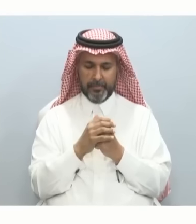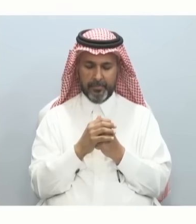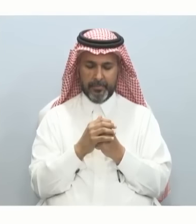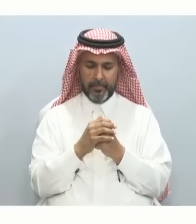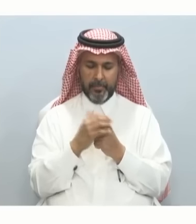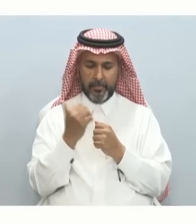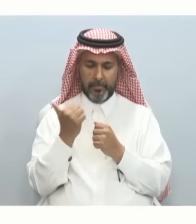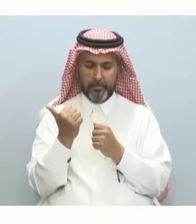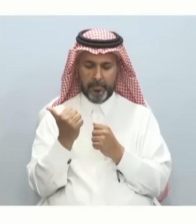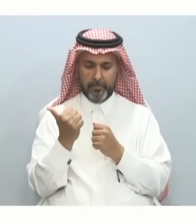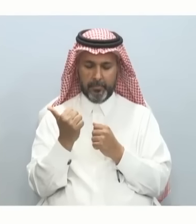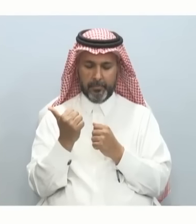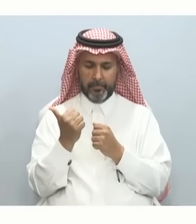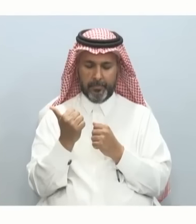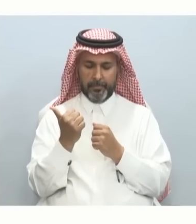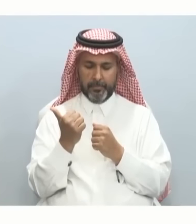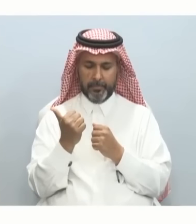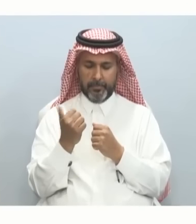سته